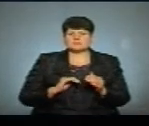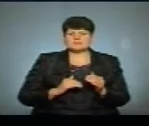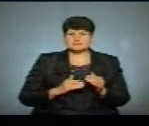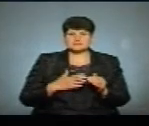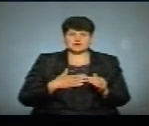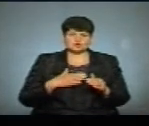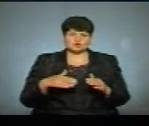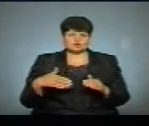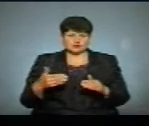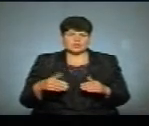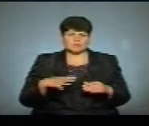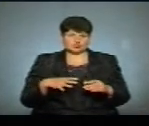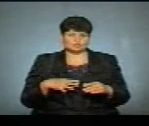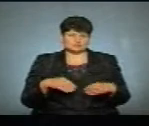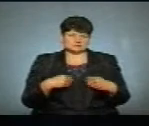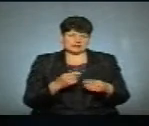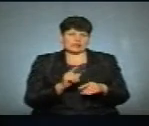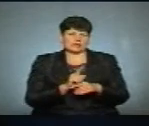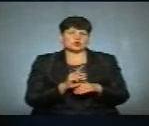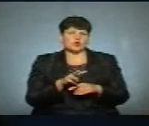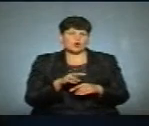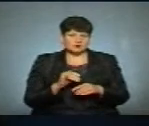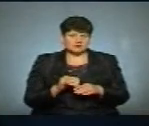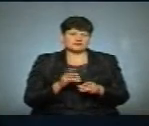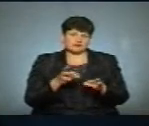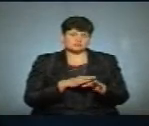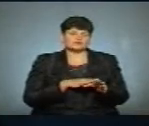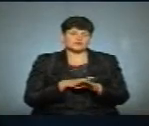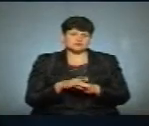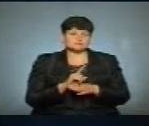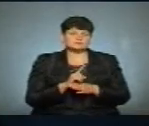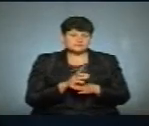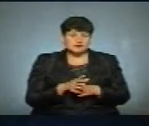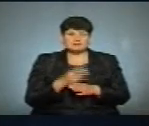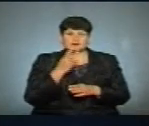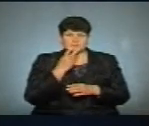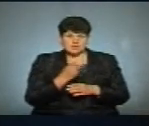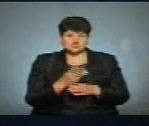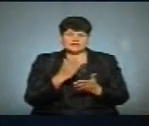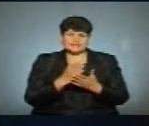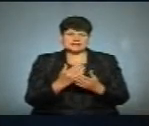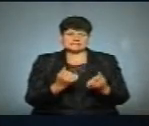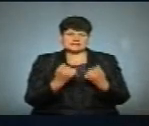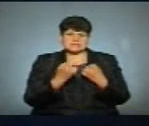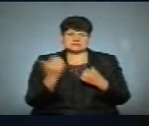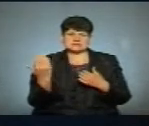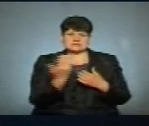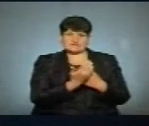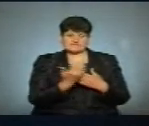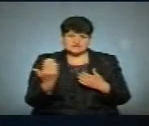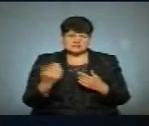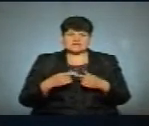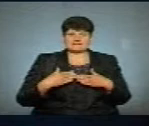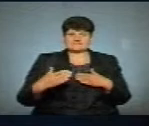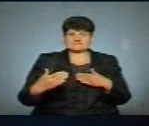сторони були поставлені норми, це, тобто вони повинні були їх виконати. Це, як ви бачите, є захисні завіси, також